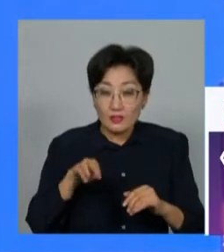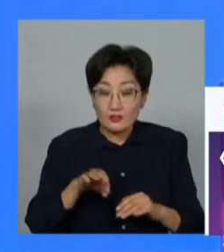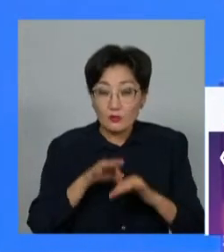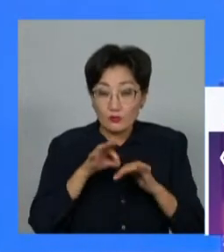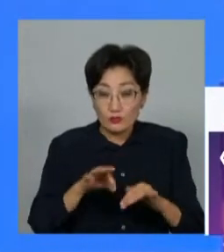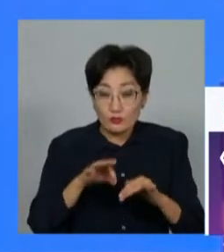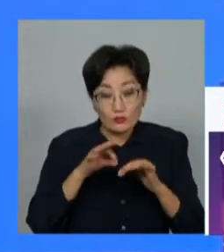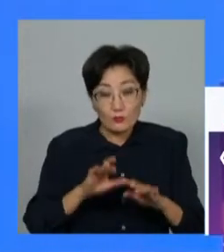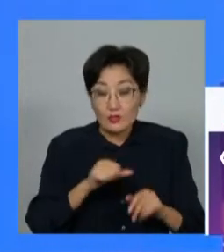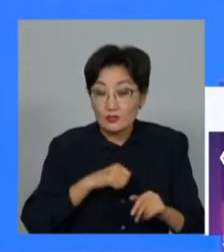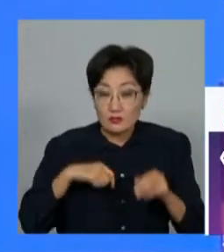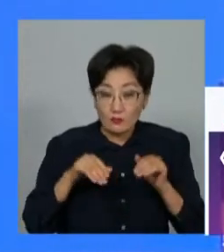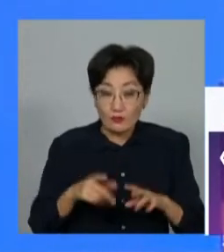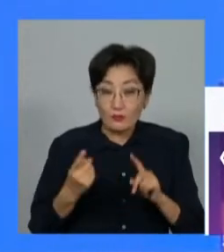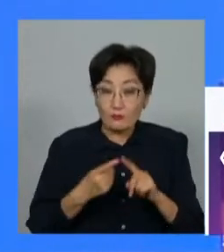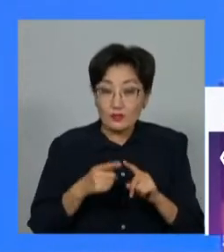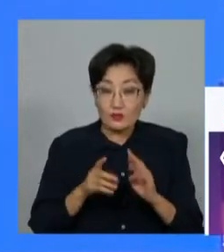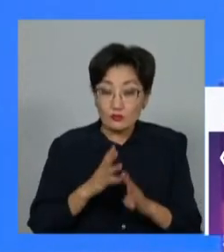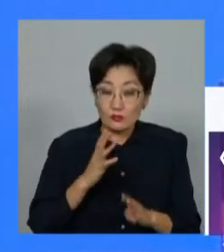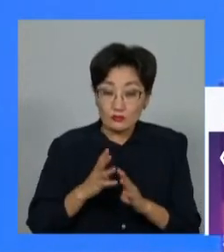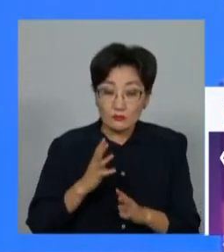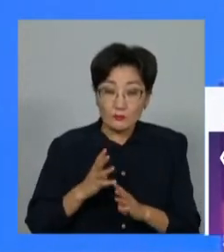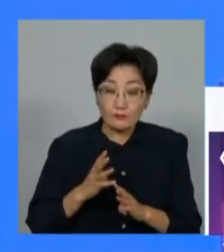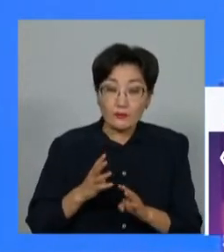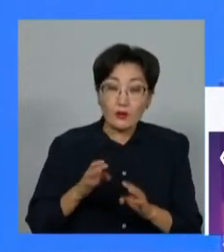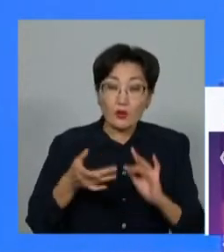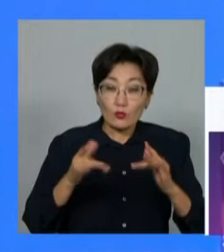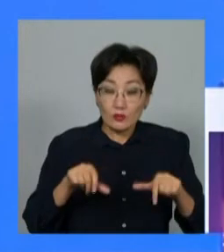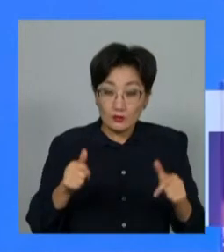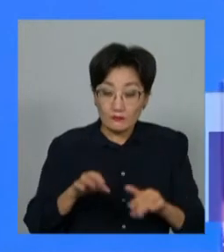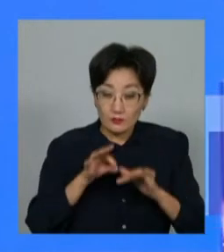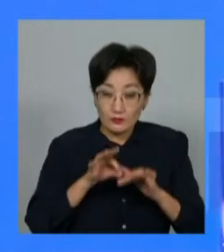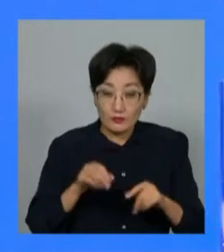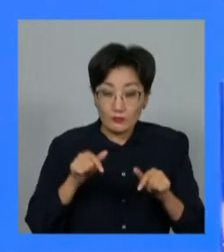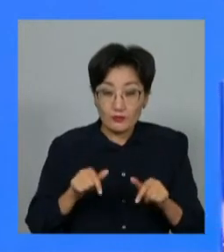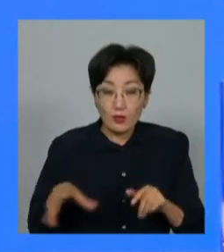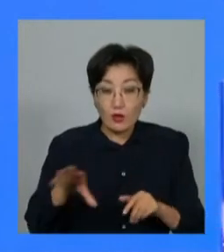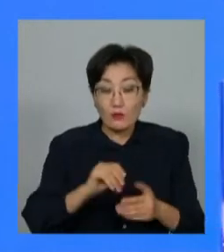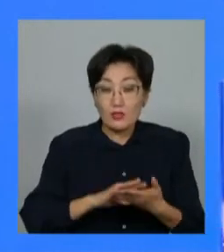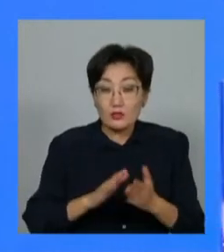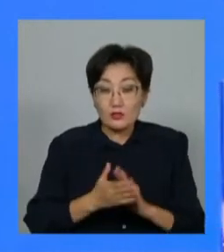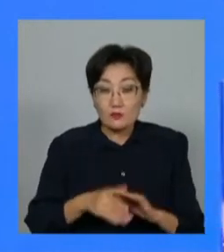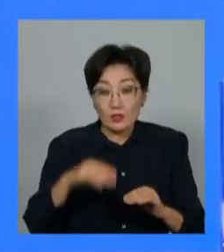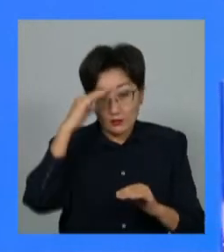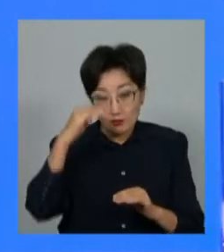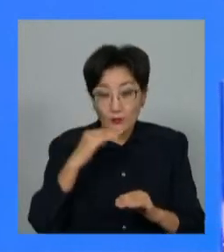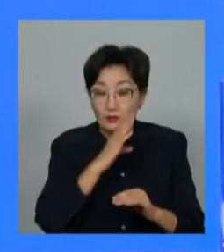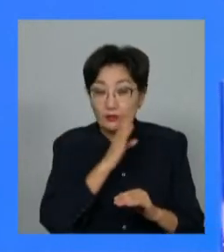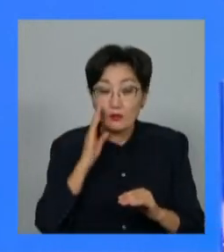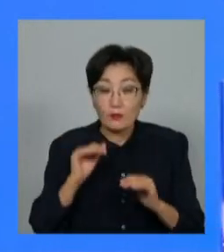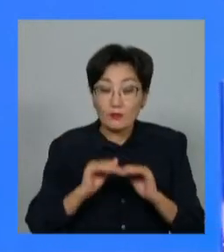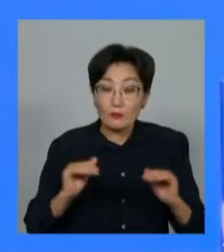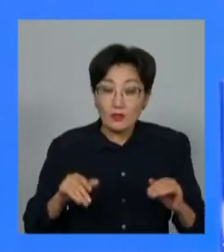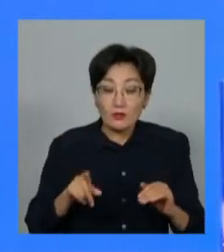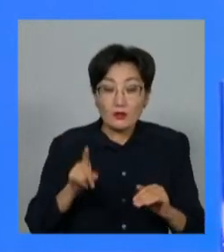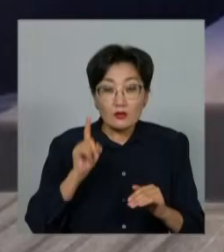шешеді. Тестілеу бірінші кезекте онлайн форматта өтеді. Бұл жерде барлық жағдай атана мен баланың